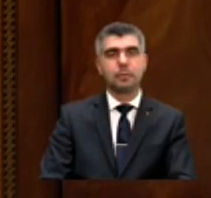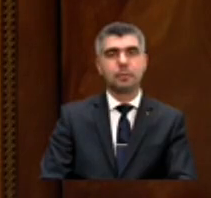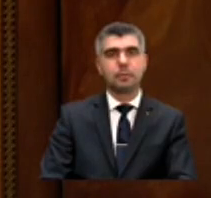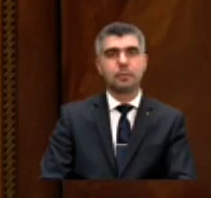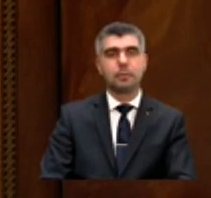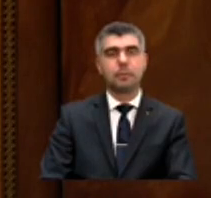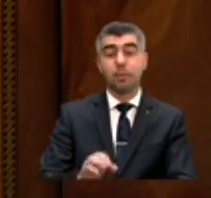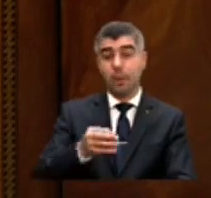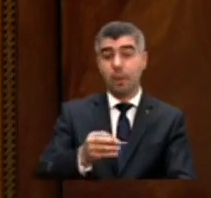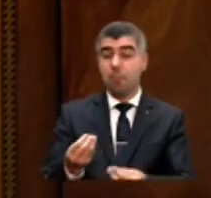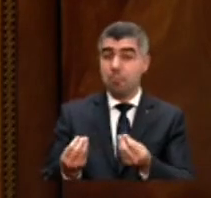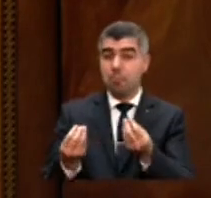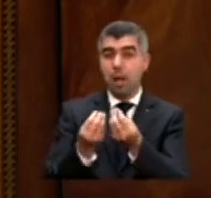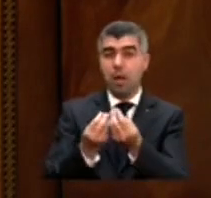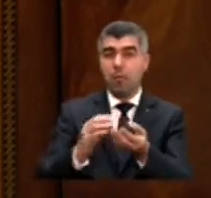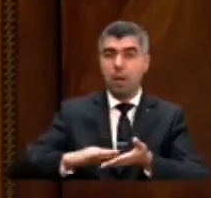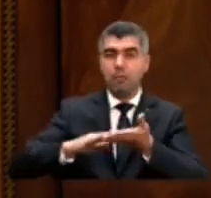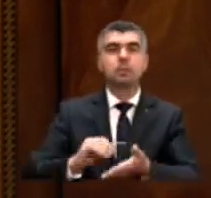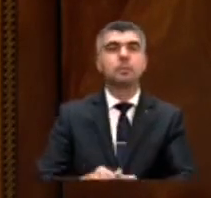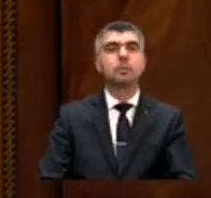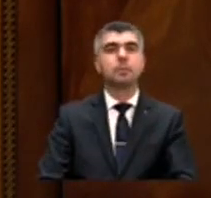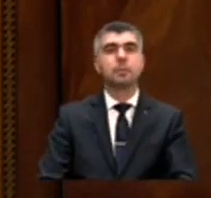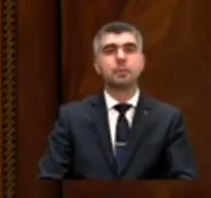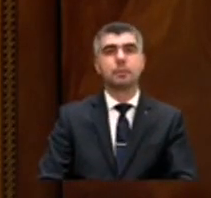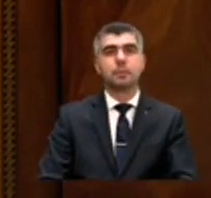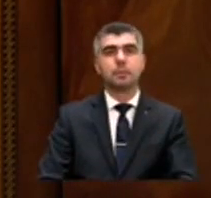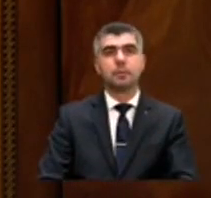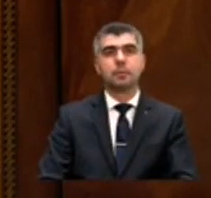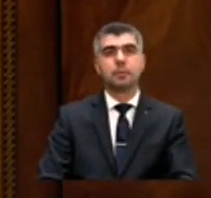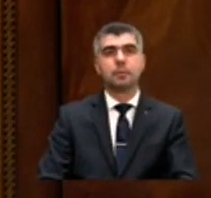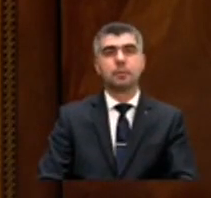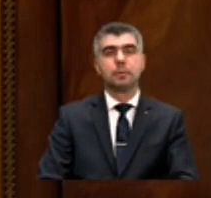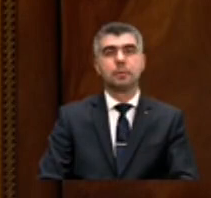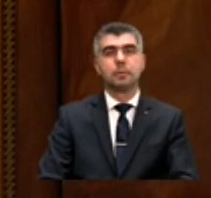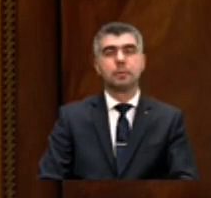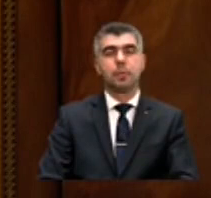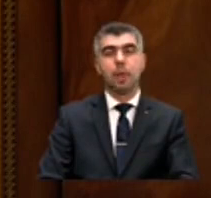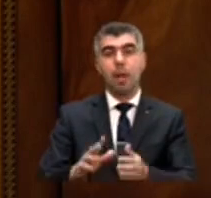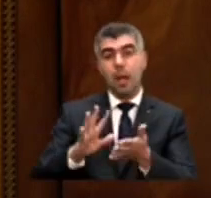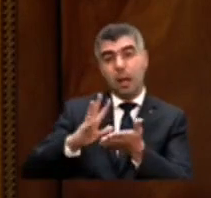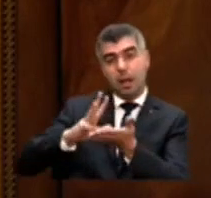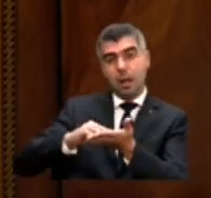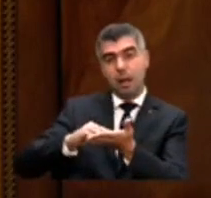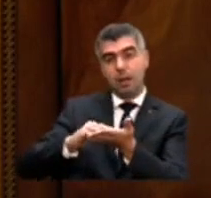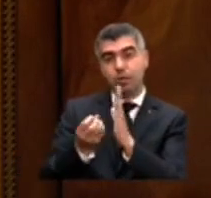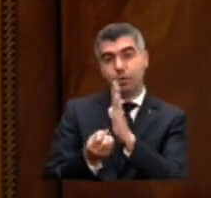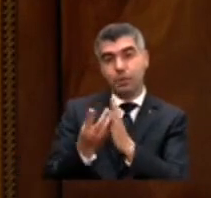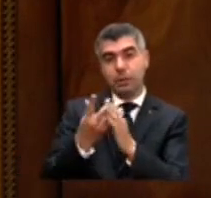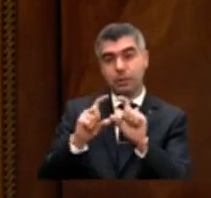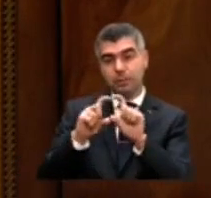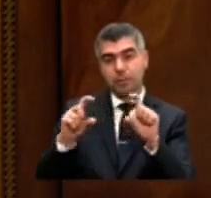فضلا عن ذلك، فإن إحداث بطاقة صحية